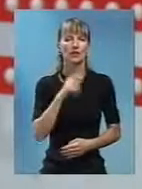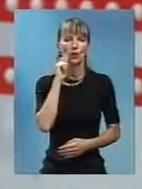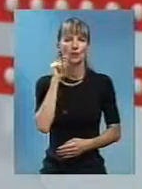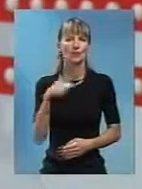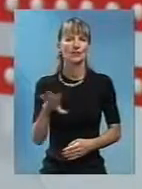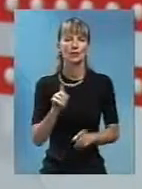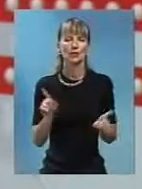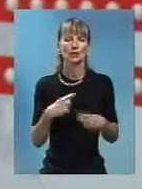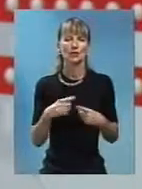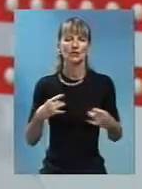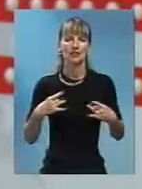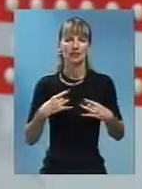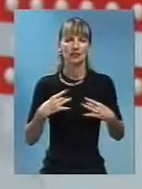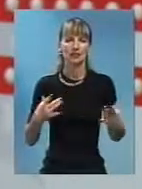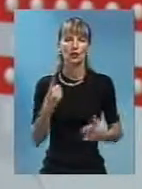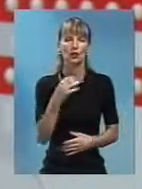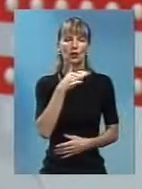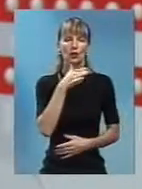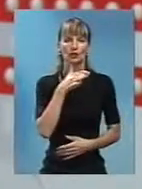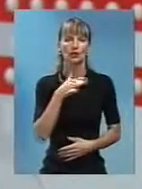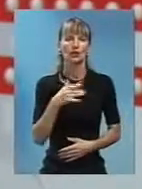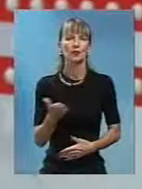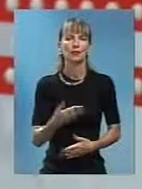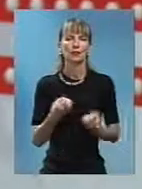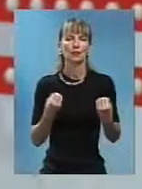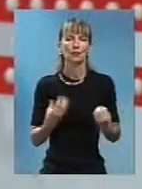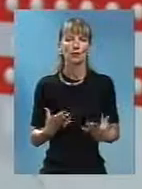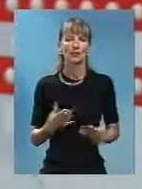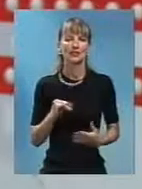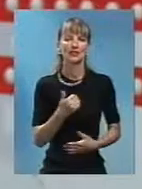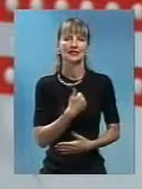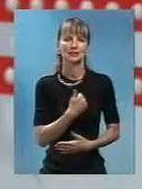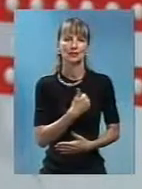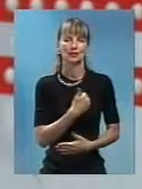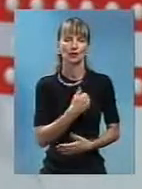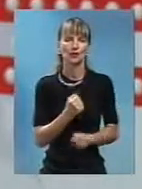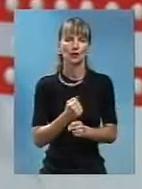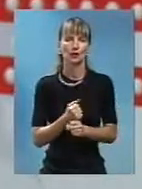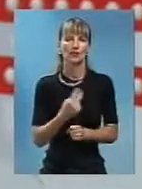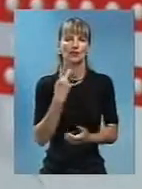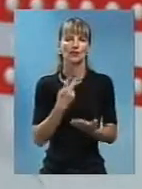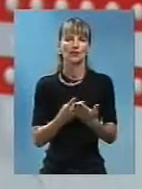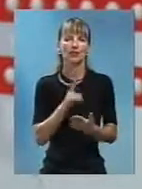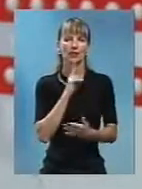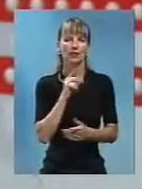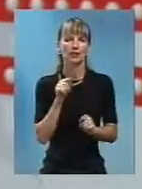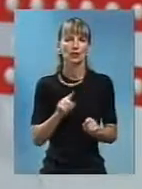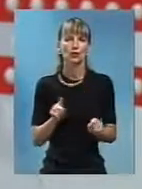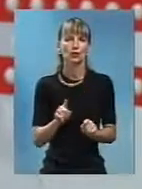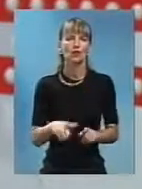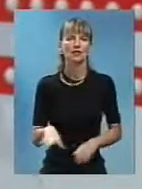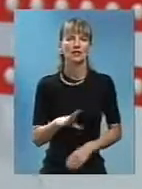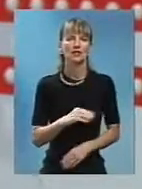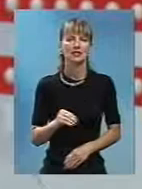музеї відмічали сторіччя, ми просто звернули увагу, і самі хотіли зробити, але звернули увагу на те, що майже всі